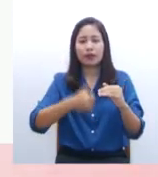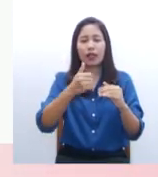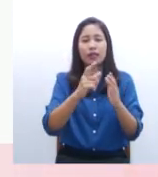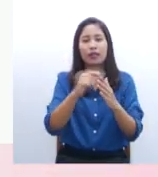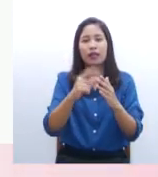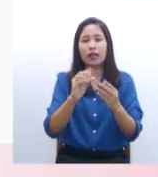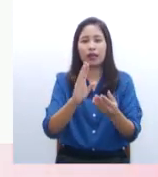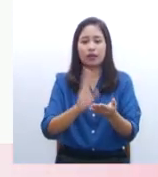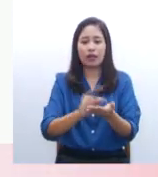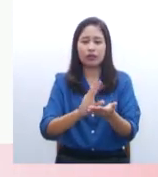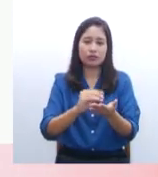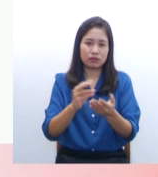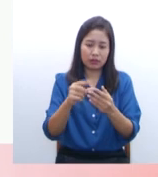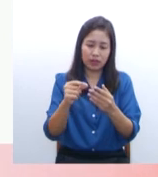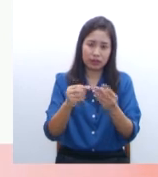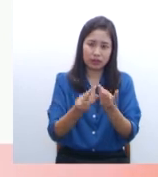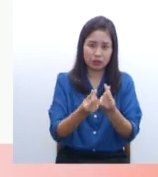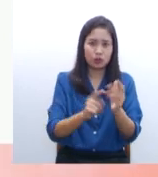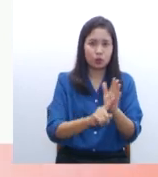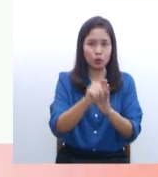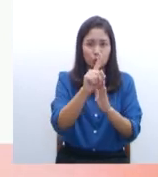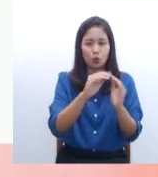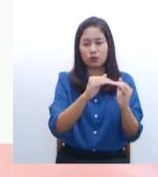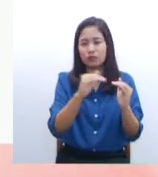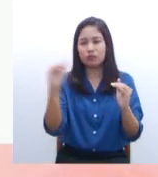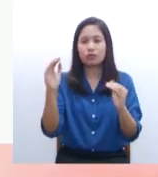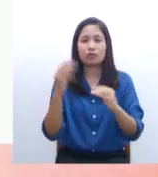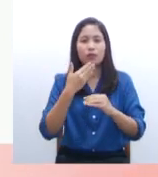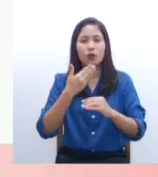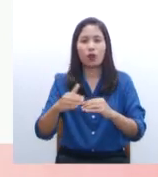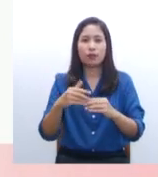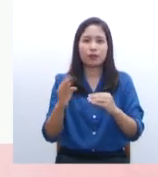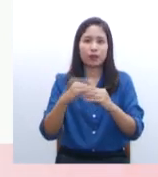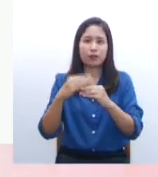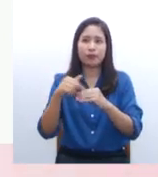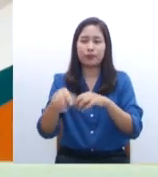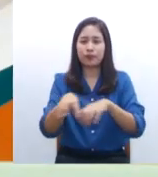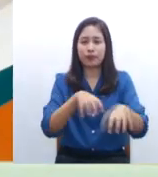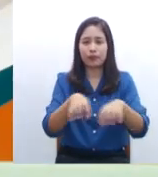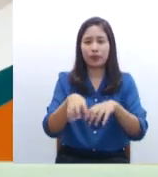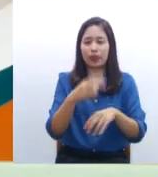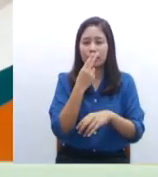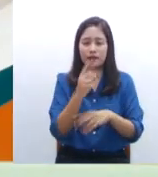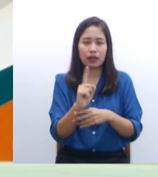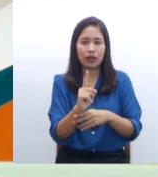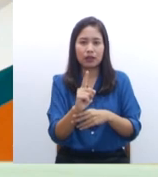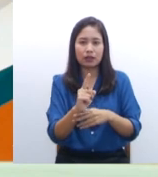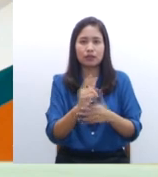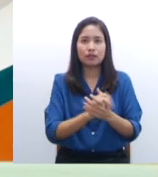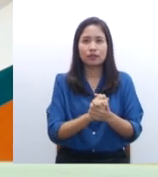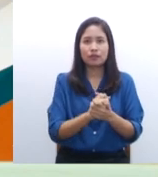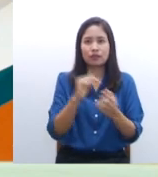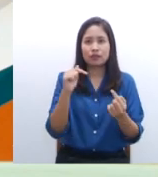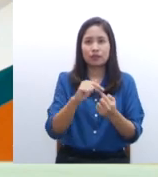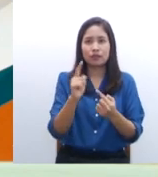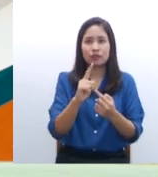คะแนนสูงถึง 99.22 คะแนนครับขอแสดงความยินดีอีกครั้งนึงนะครับสปสระแก้วเขต1นะครับจากการดำเนินการดังกล่าวนะครับท่านจะเห็นว่าในส่วนของการประเมิน